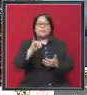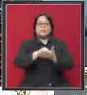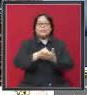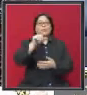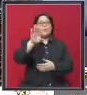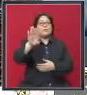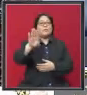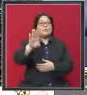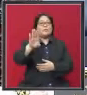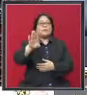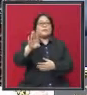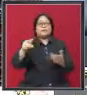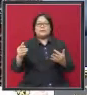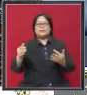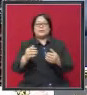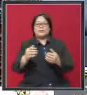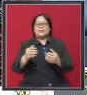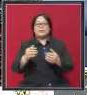oleh YB